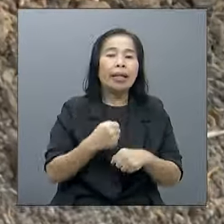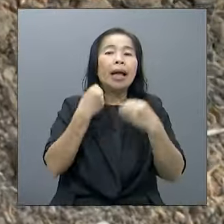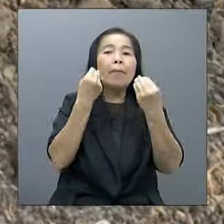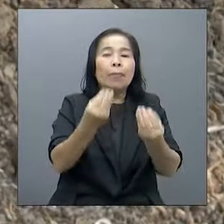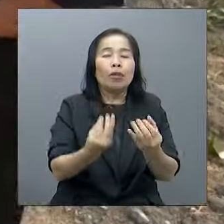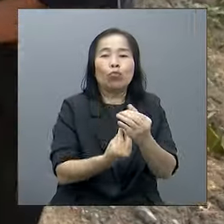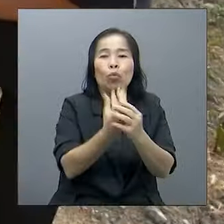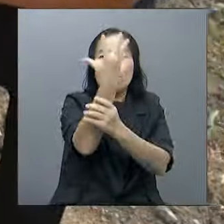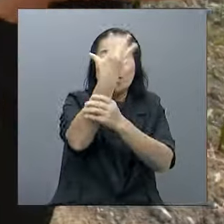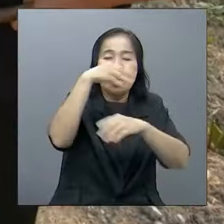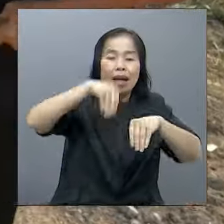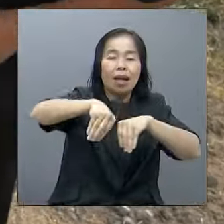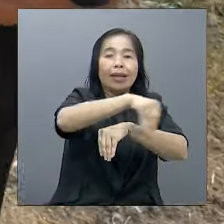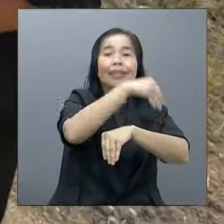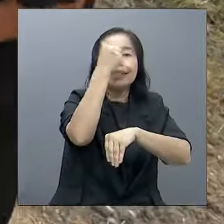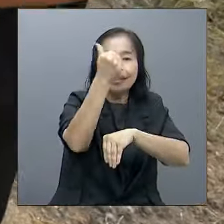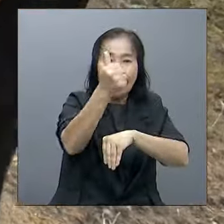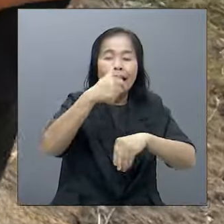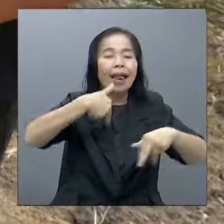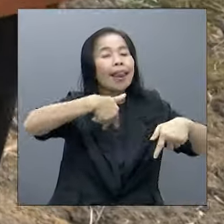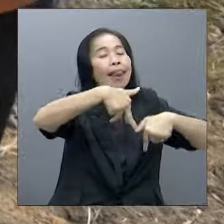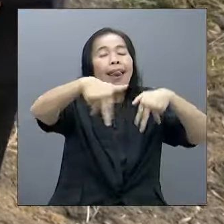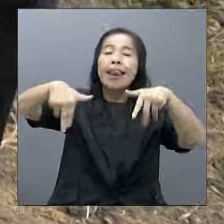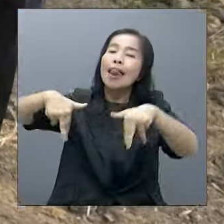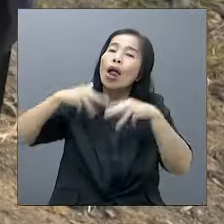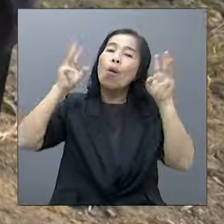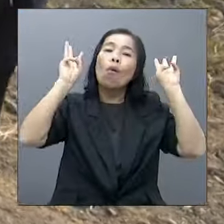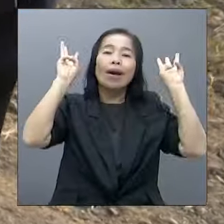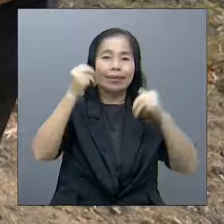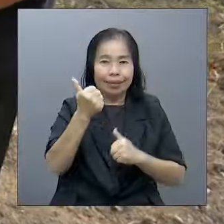ไม้ได้แล้วก็สามารถเดินเล่นริมน้ำได้เลยค่ะ